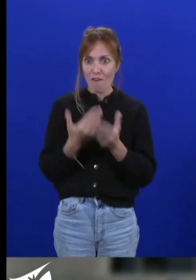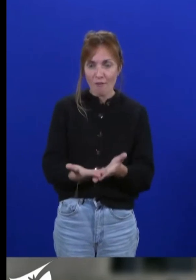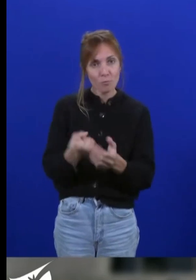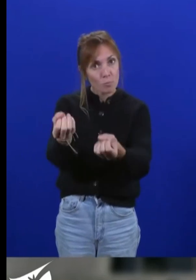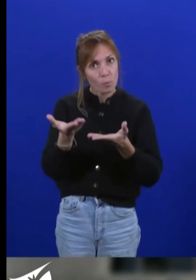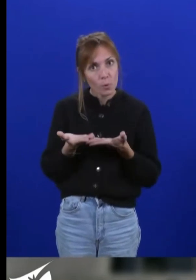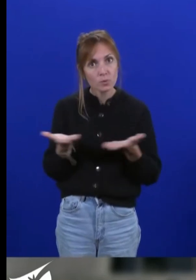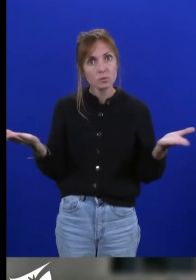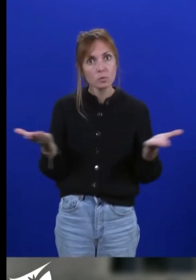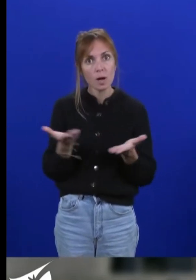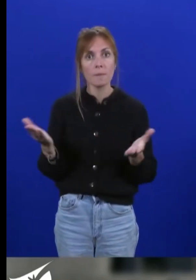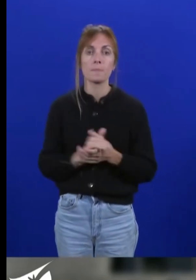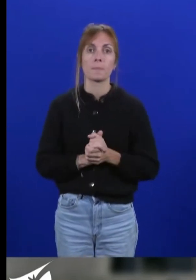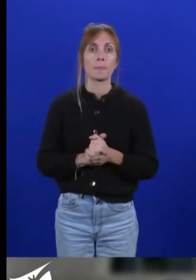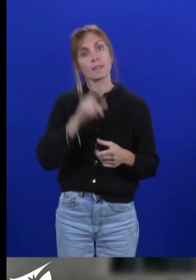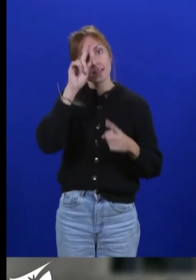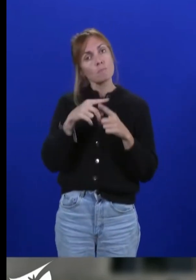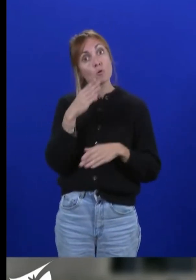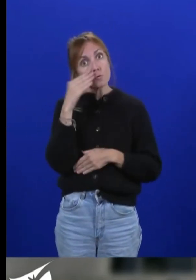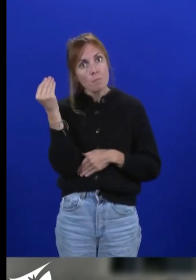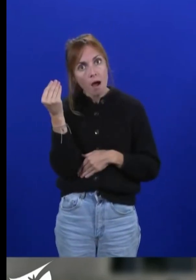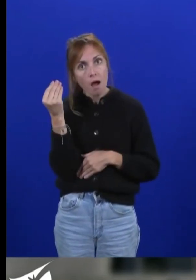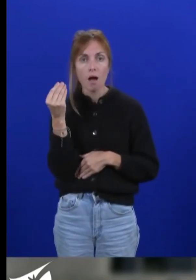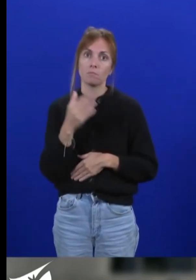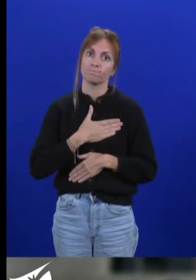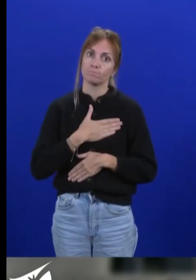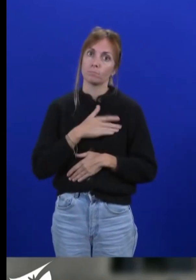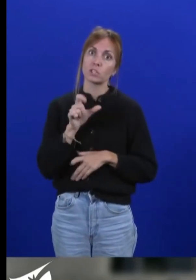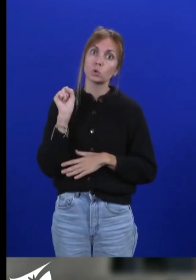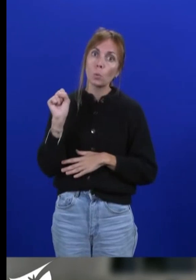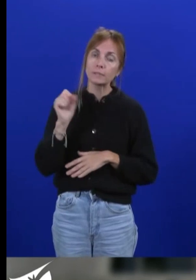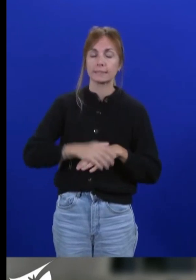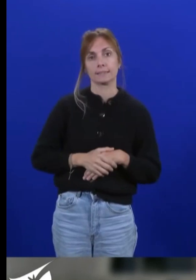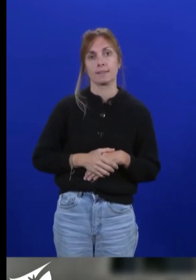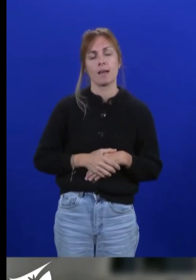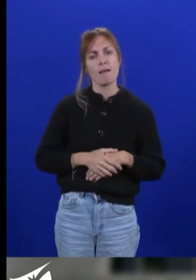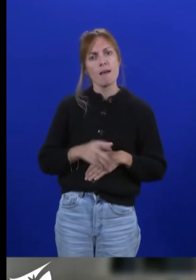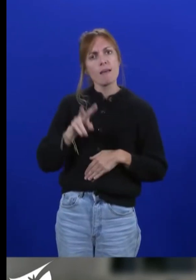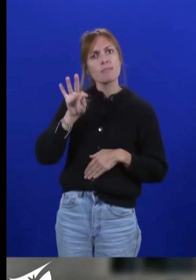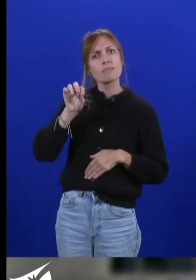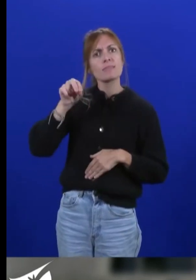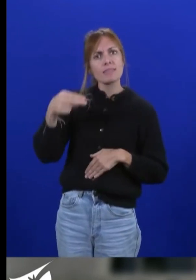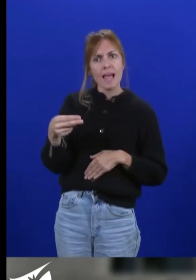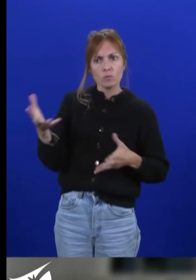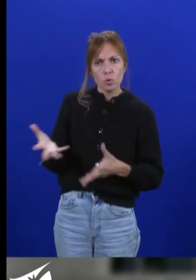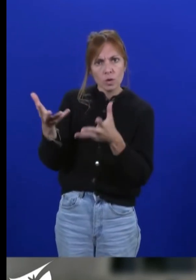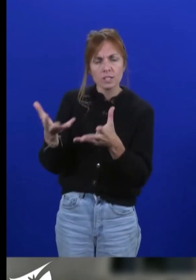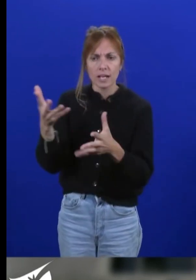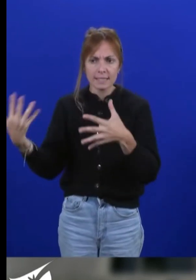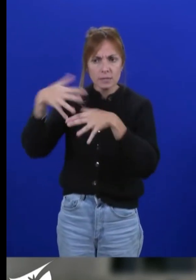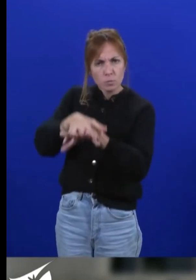proposée, la prise en compte de la dimension humaine, chère aux communistes. La TAN s'engage à promouvoir l'insertion